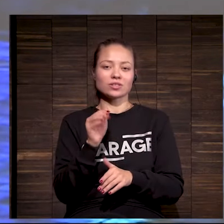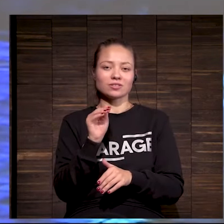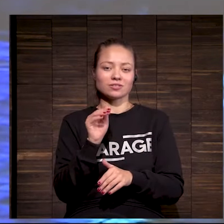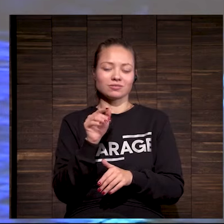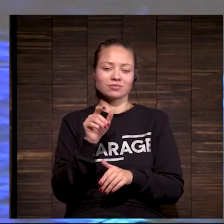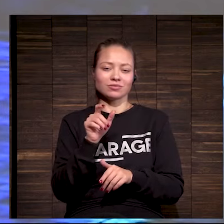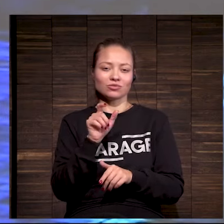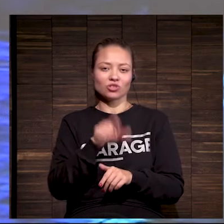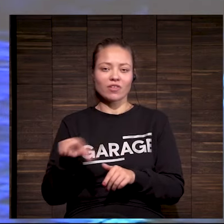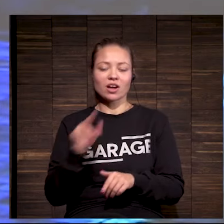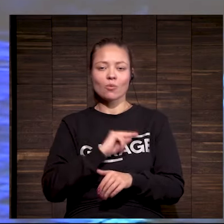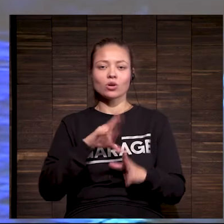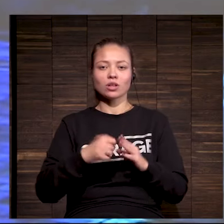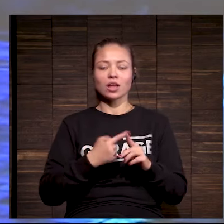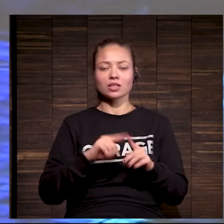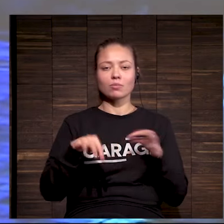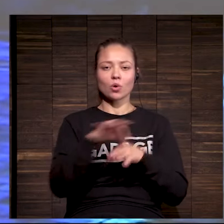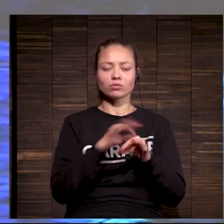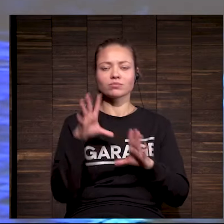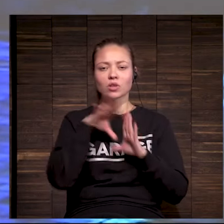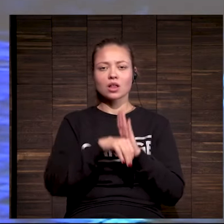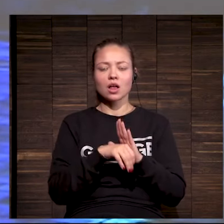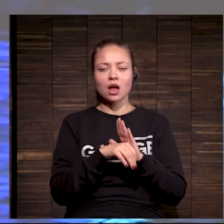это включало логистику